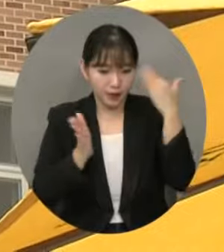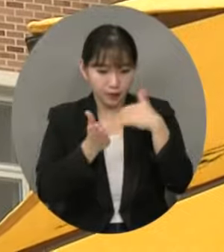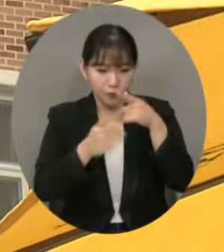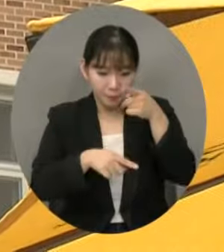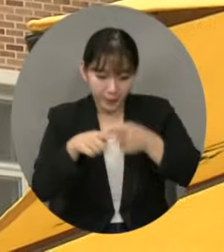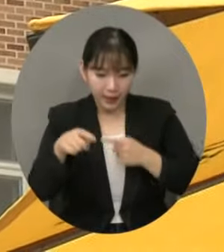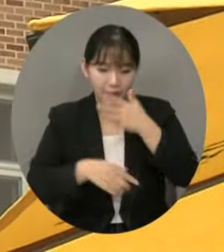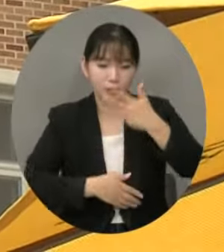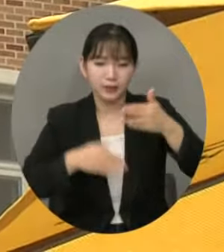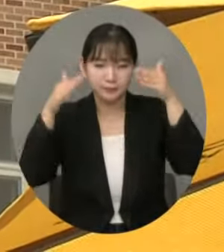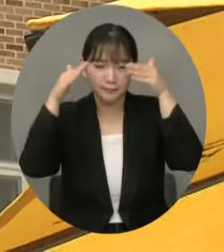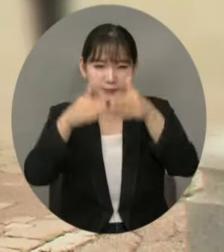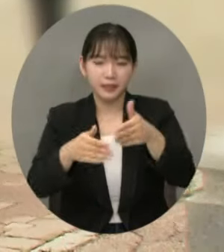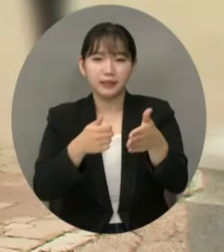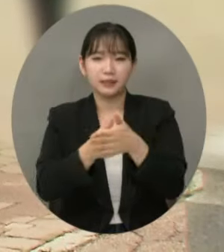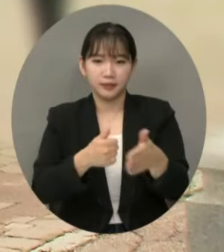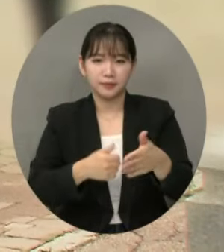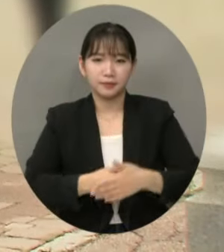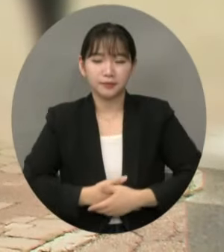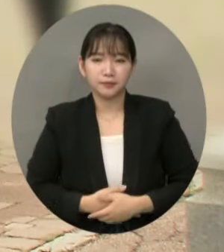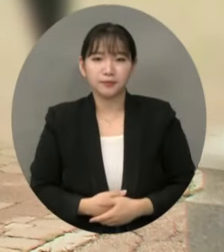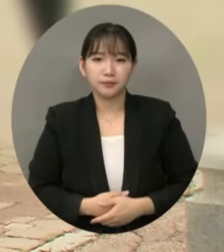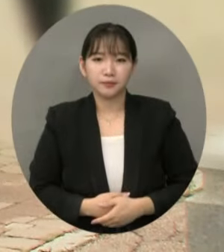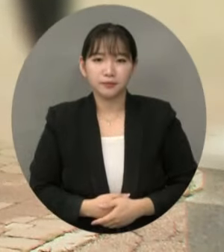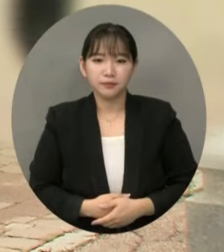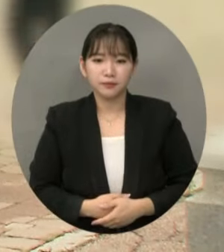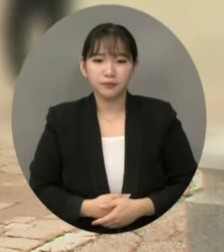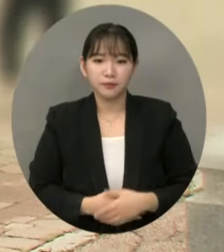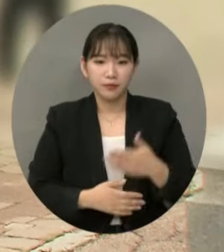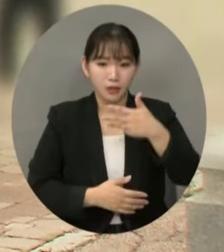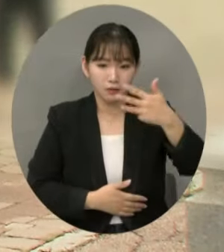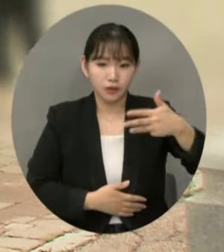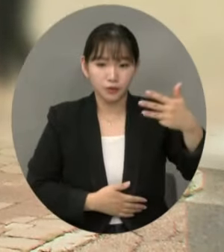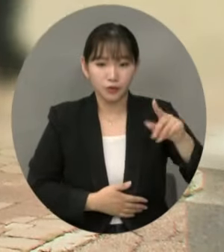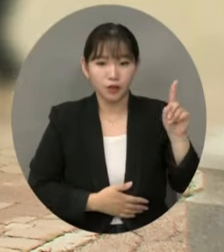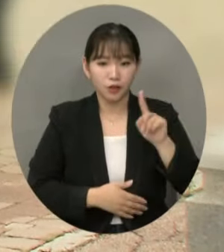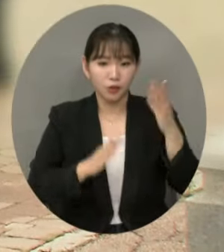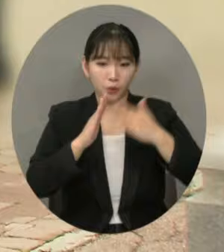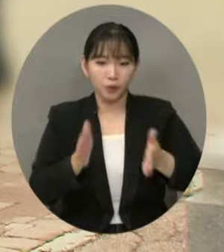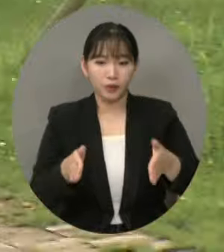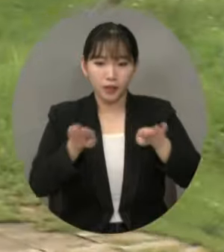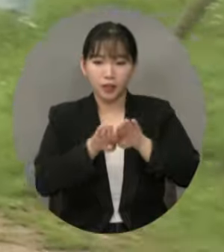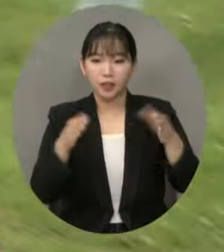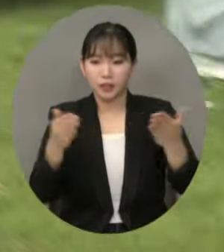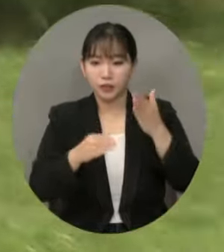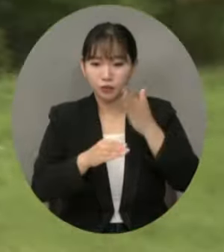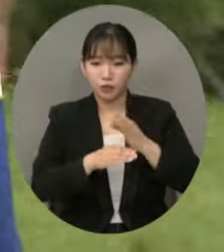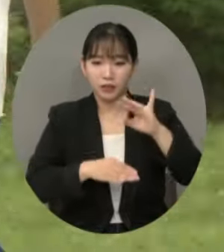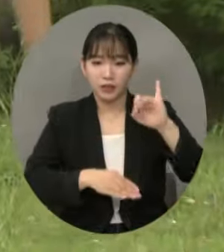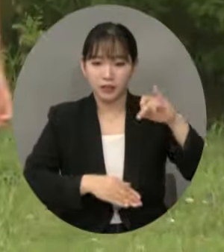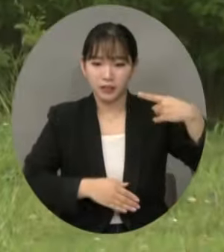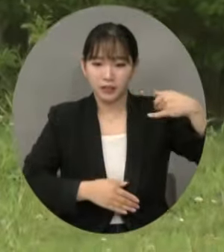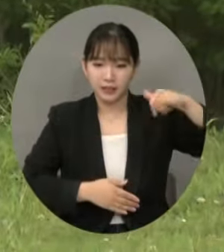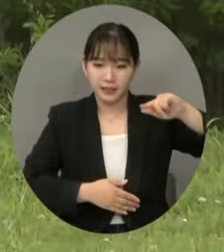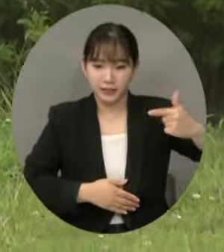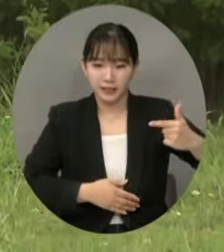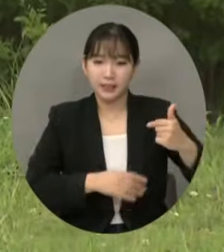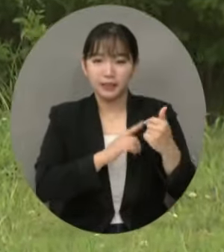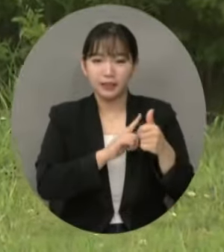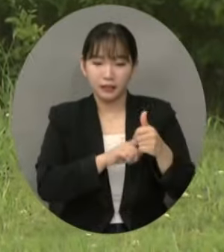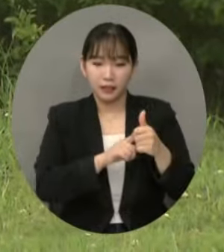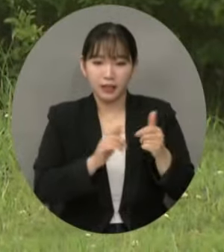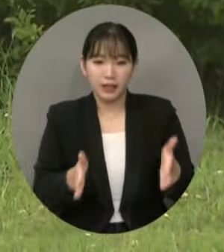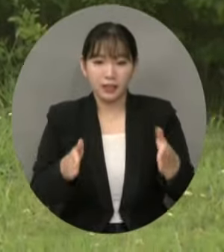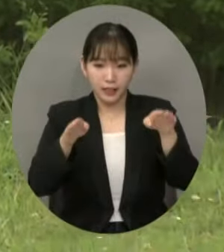절반이 혁신도시에 밀집되어 있습니다. 혁신도시의 한 공공기관에 근무하는 이의진 씨는 기관